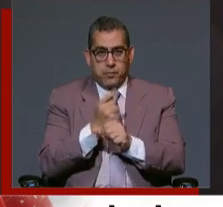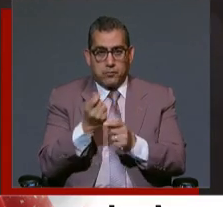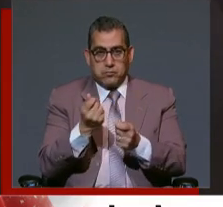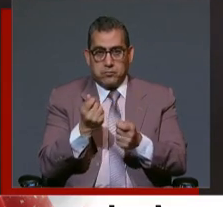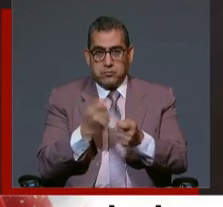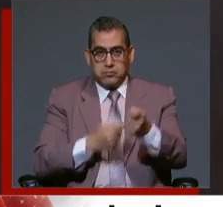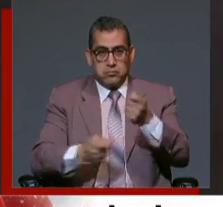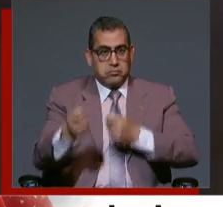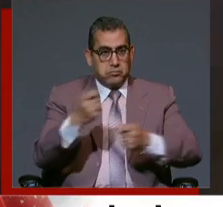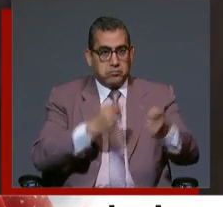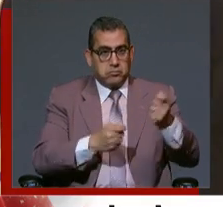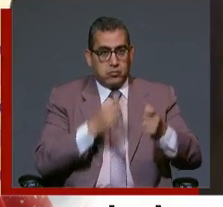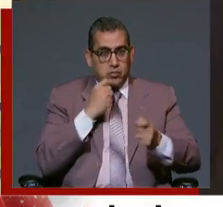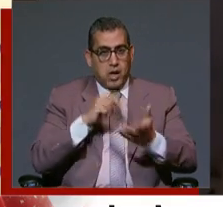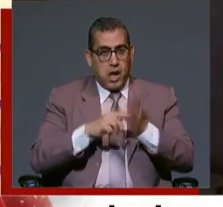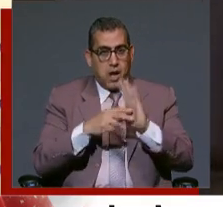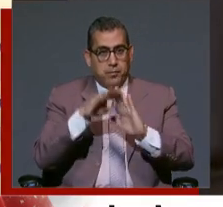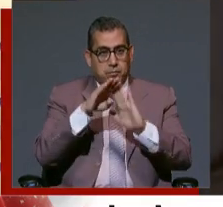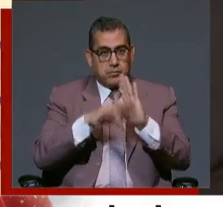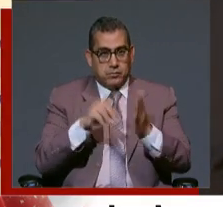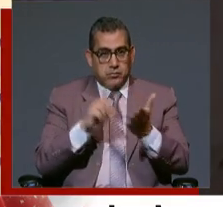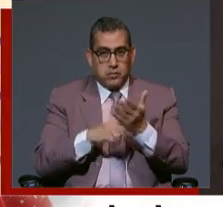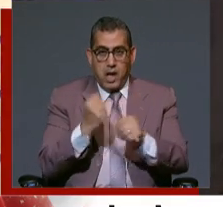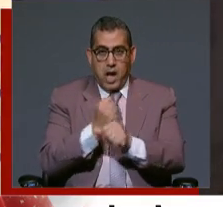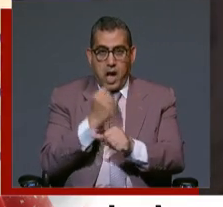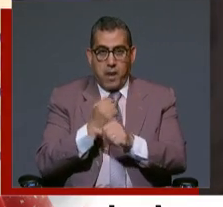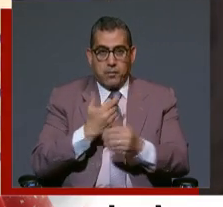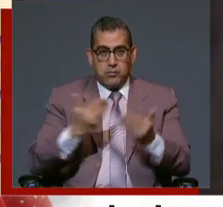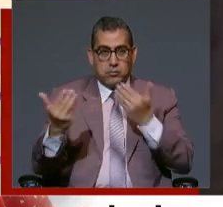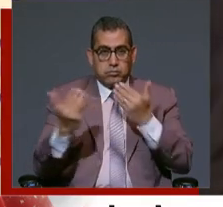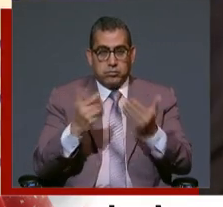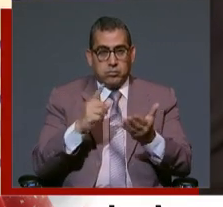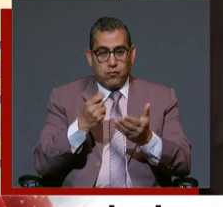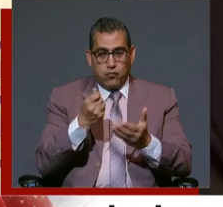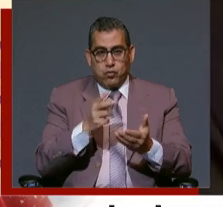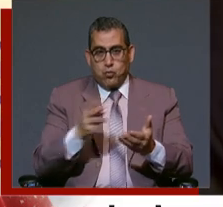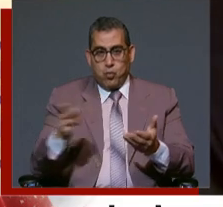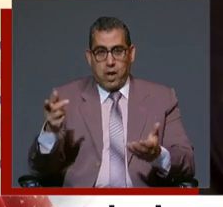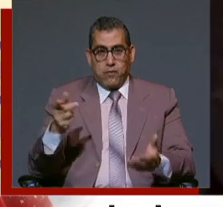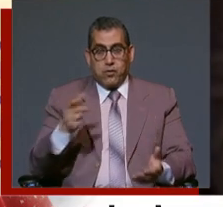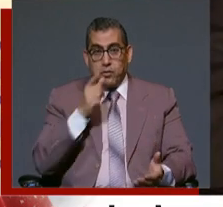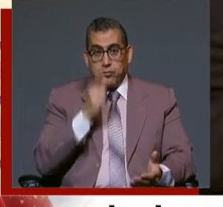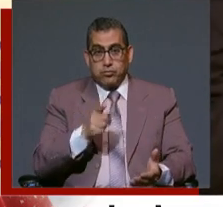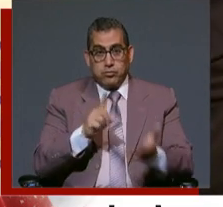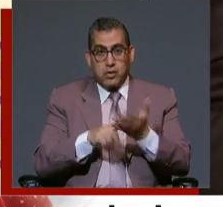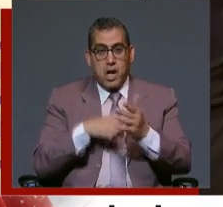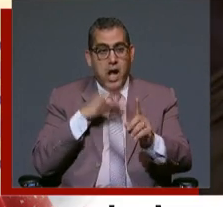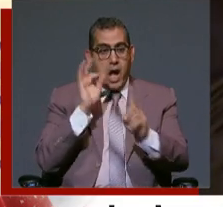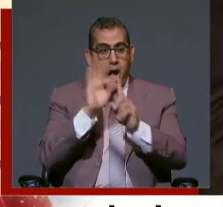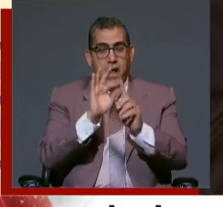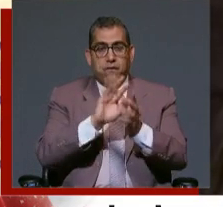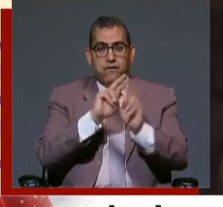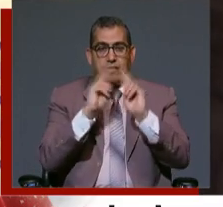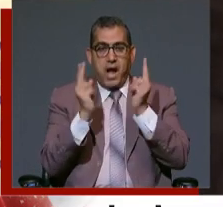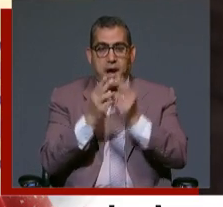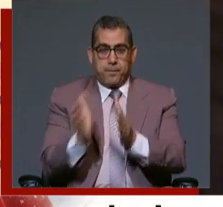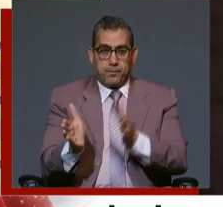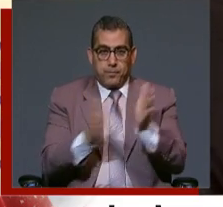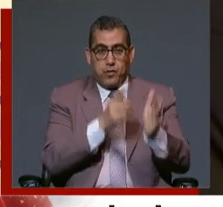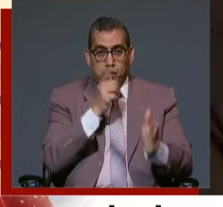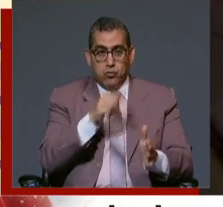في نوع من التعامل بعملات مختلفه. هذا هو اتجاه العالم. طيب،